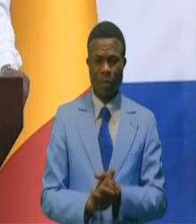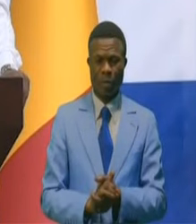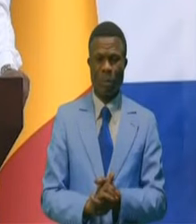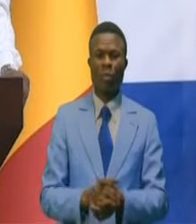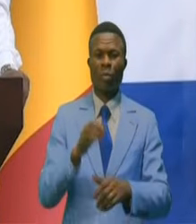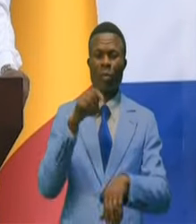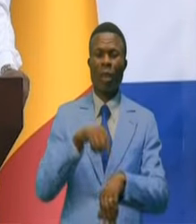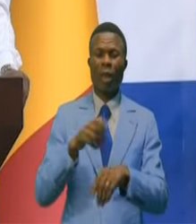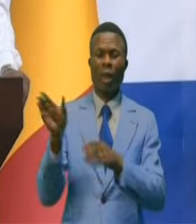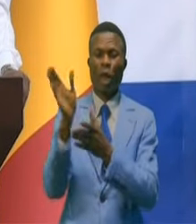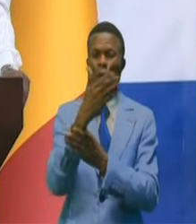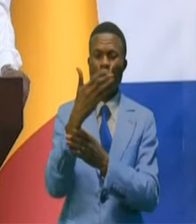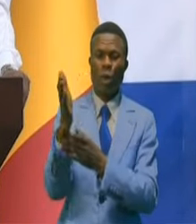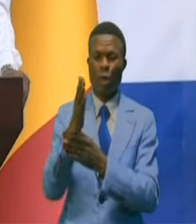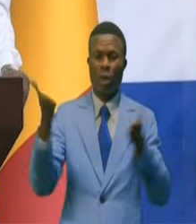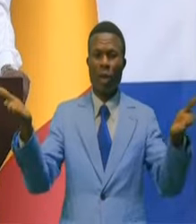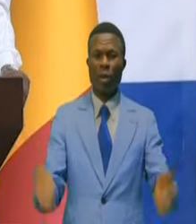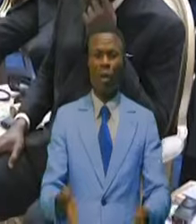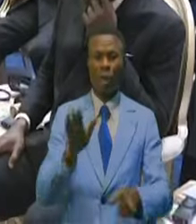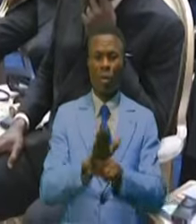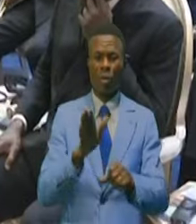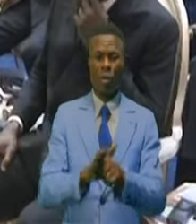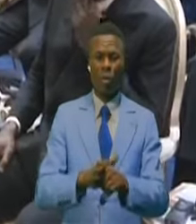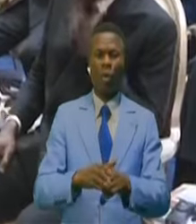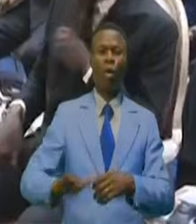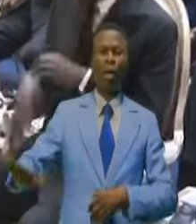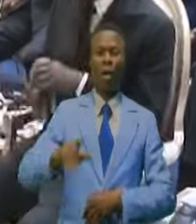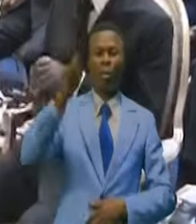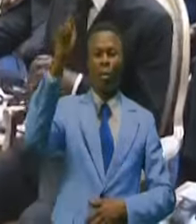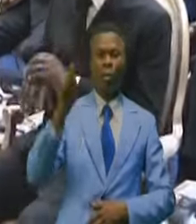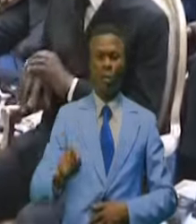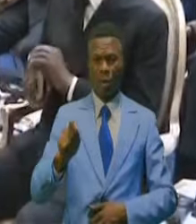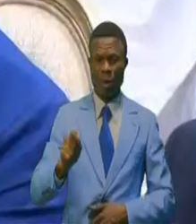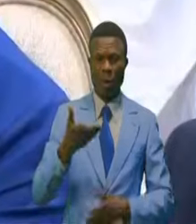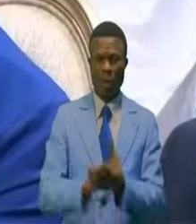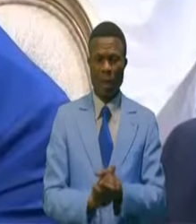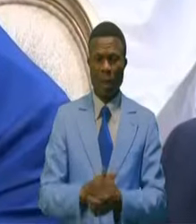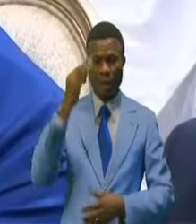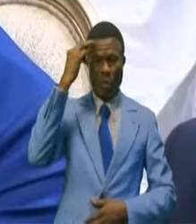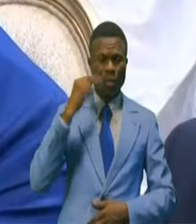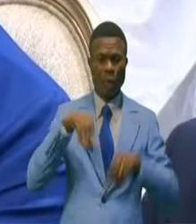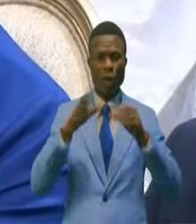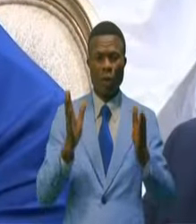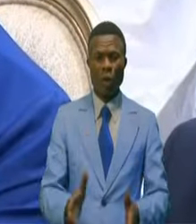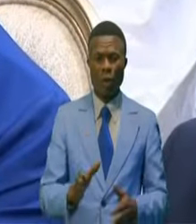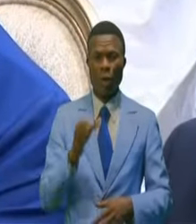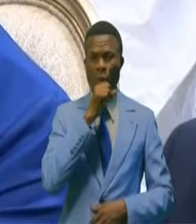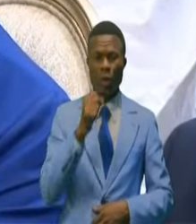en couleur marquée par la présence des forces vives tchadiennes et celle du ministre congolais